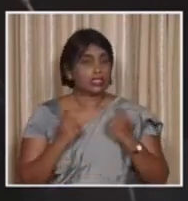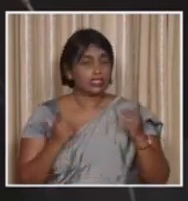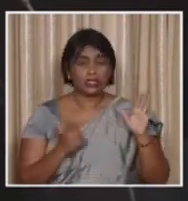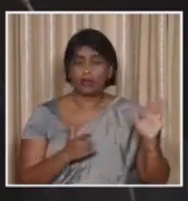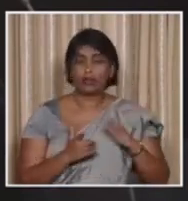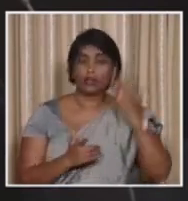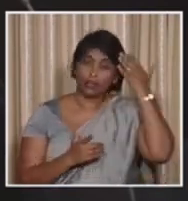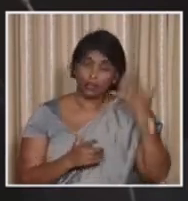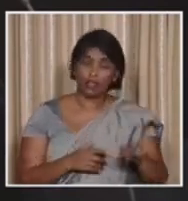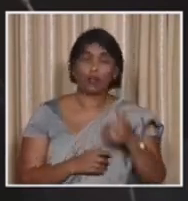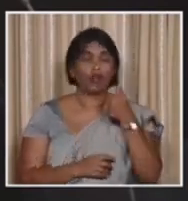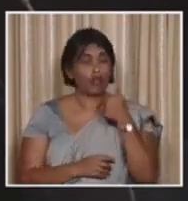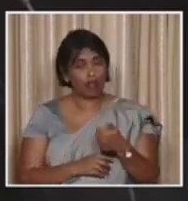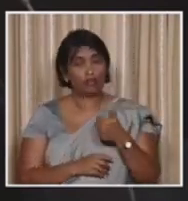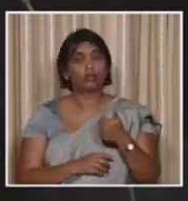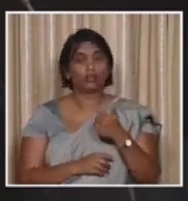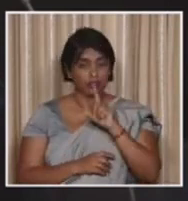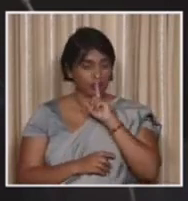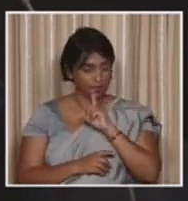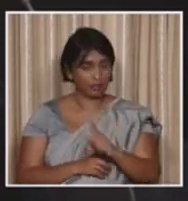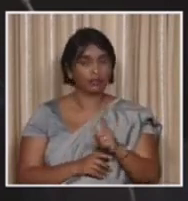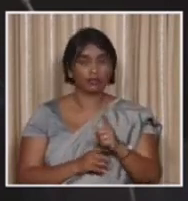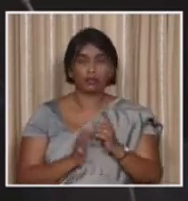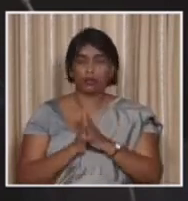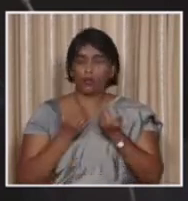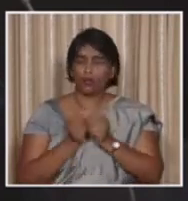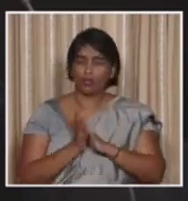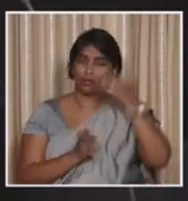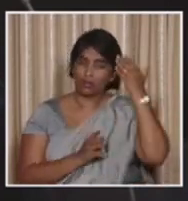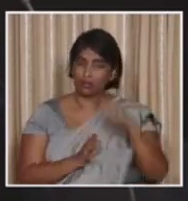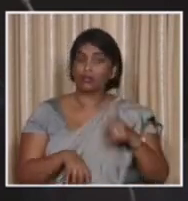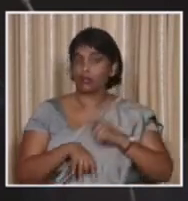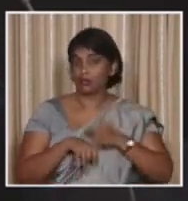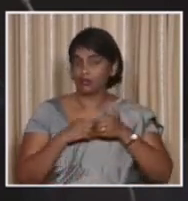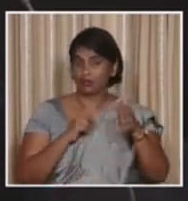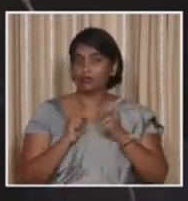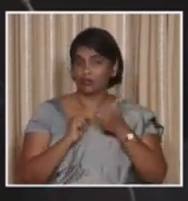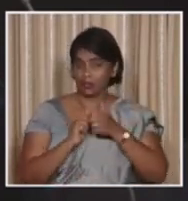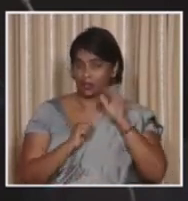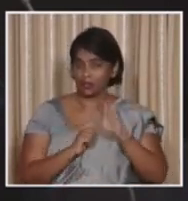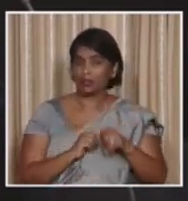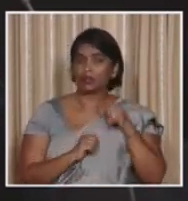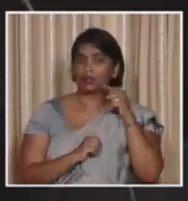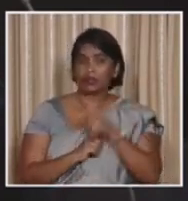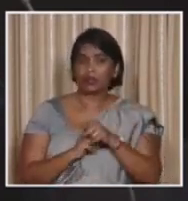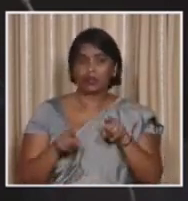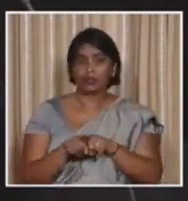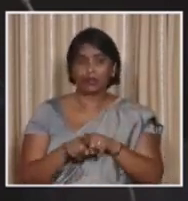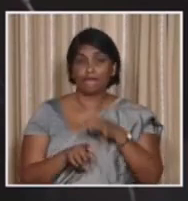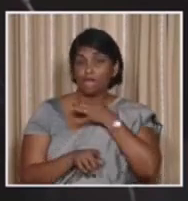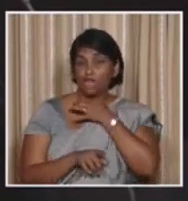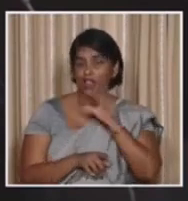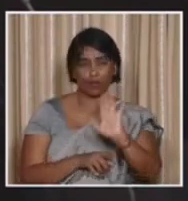වඩා මැරෙන්න හොඳයි මැරෙන්න එක හොඳයි කියන එකත් එක්ක සිය දිවි නසා ගන්නා තත්වයක් නිර්මාණය වෙමින් තියෙන්නේ. ඒවා